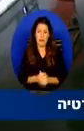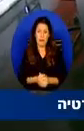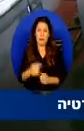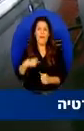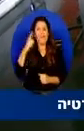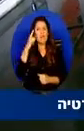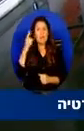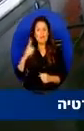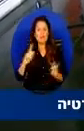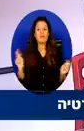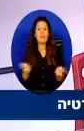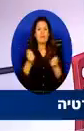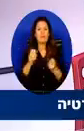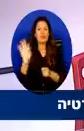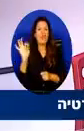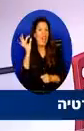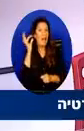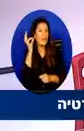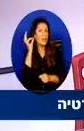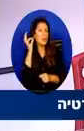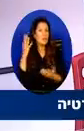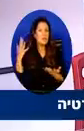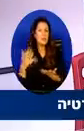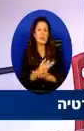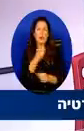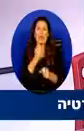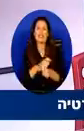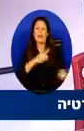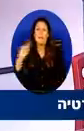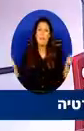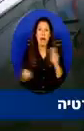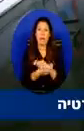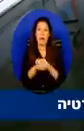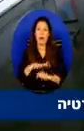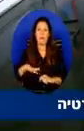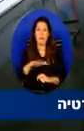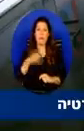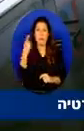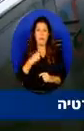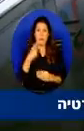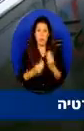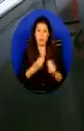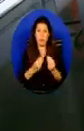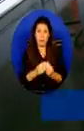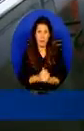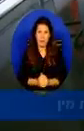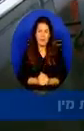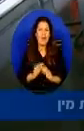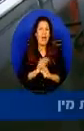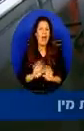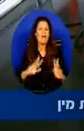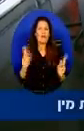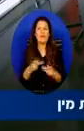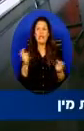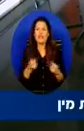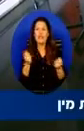הנשים הצליחו לעשות מהפכה בתחום עבירות המין, אף שדולה אחרת, בעניין